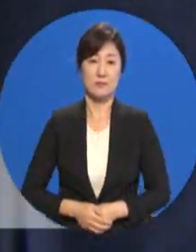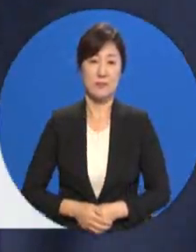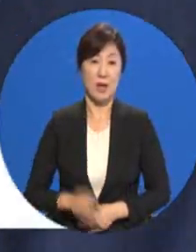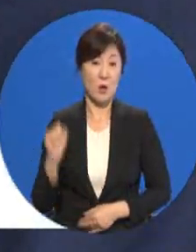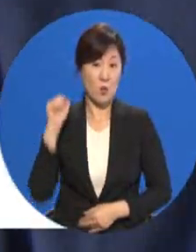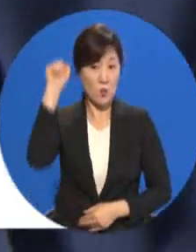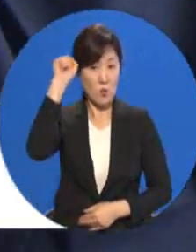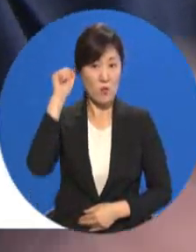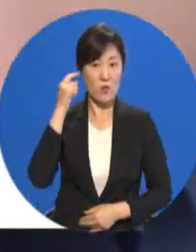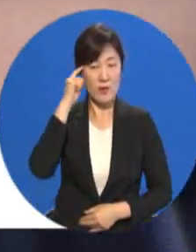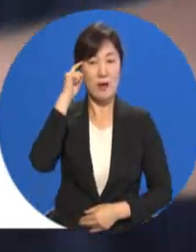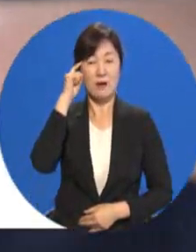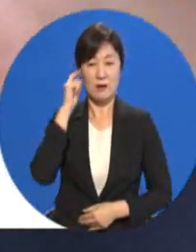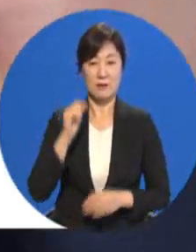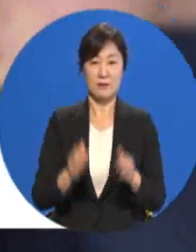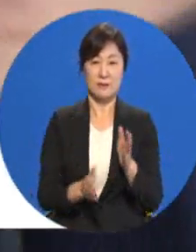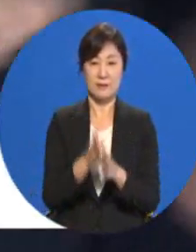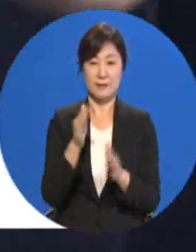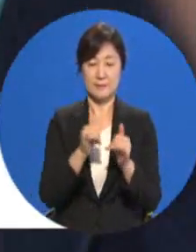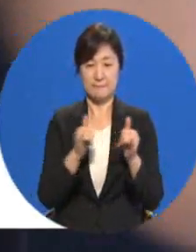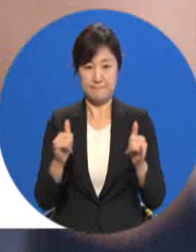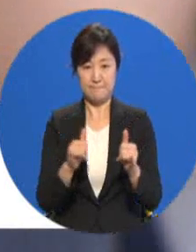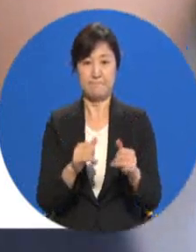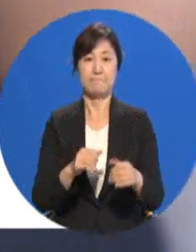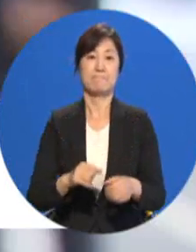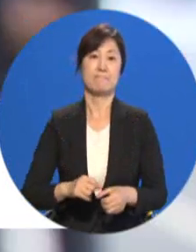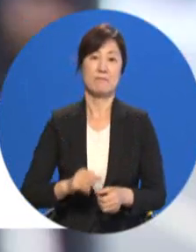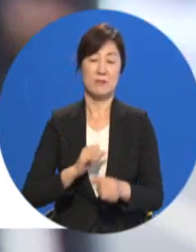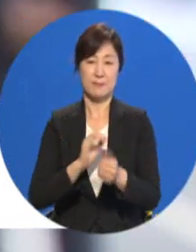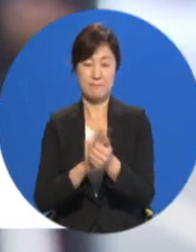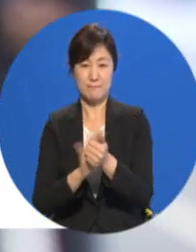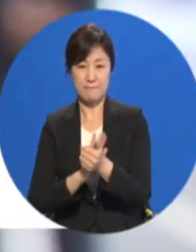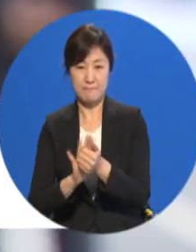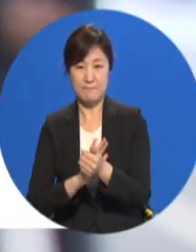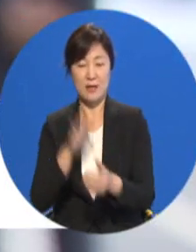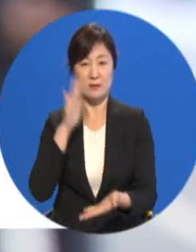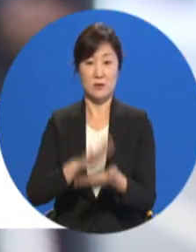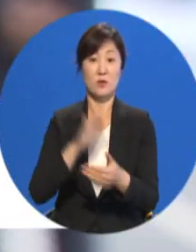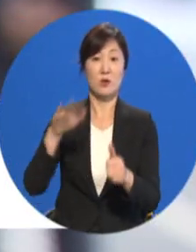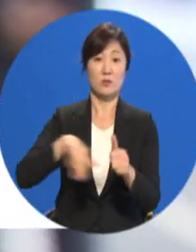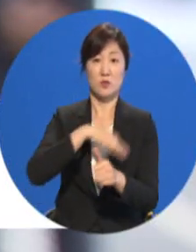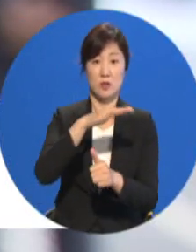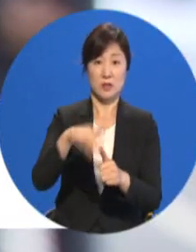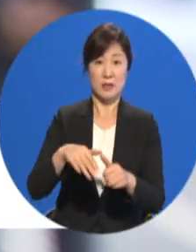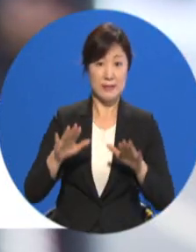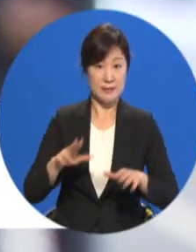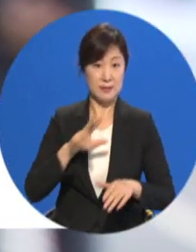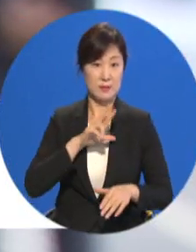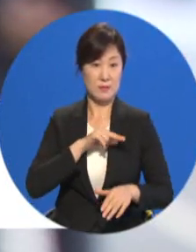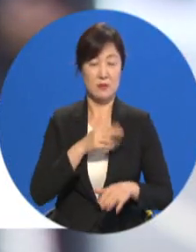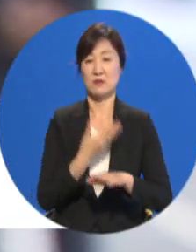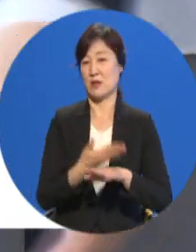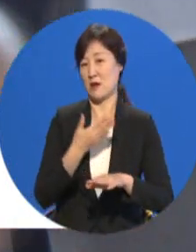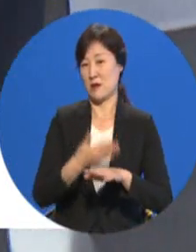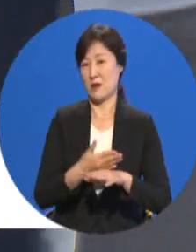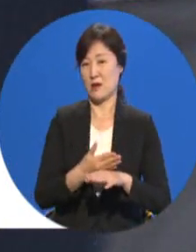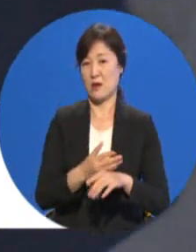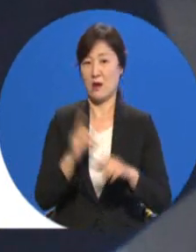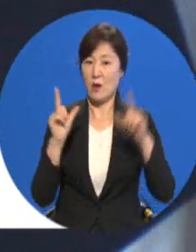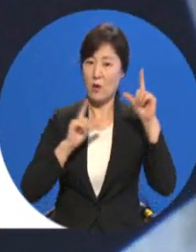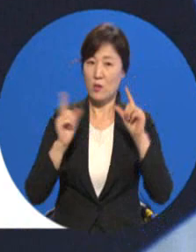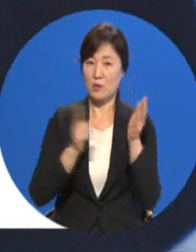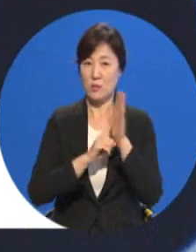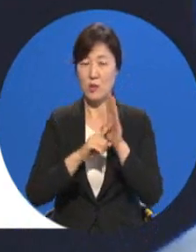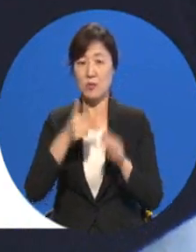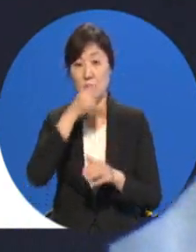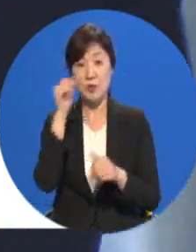애정 자들의 애정공세 도 더욱 치열해지고 있습니다 현역의원 들과 달리 정치적 성과와 높은 인지도가 없는 터라 명제를